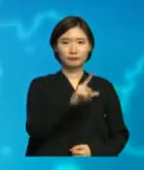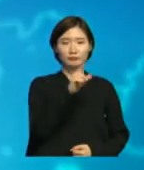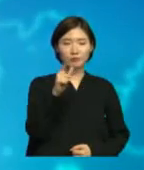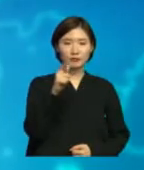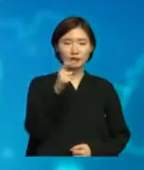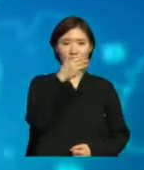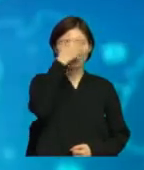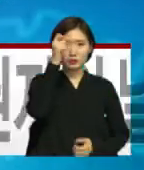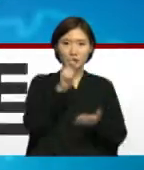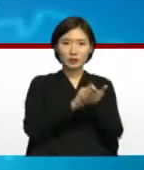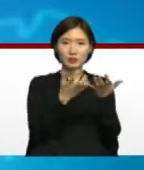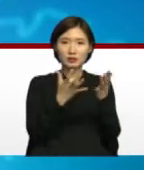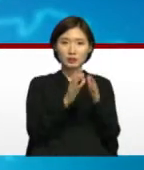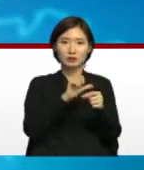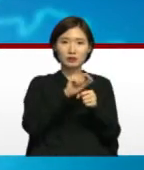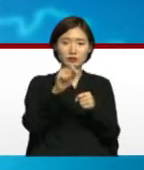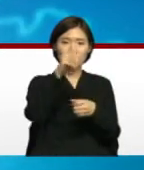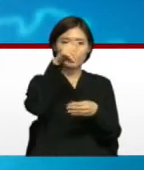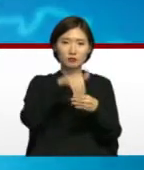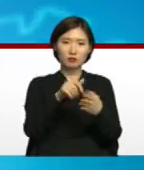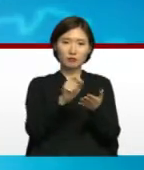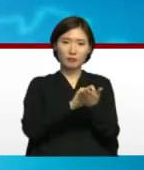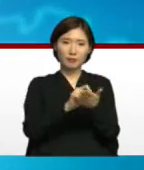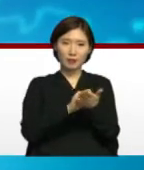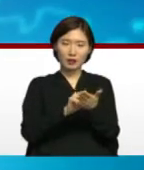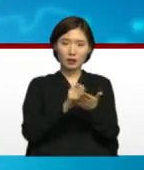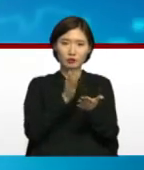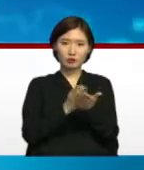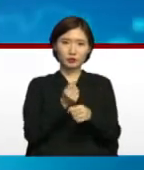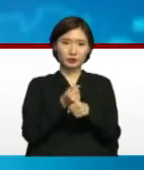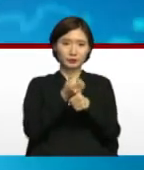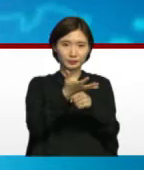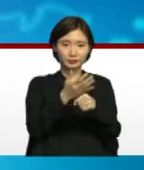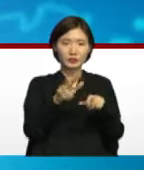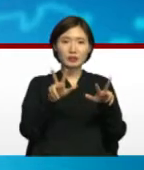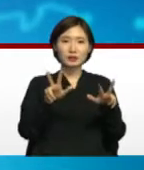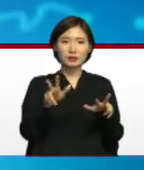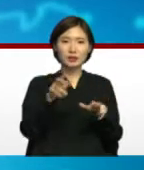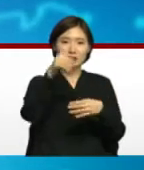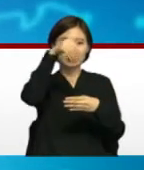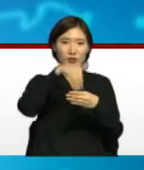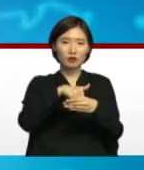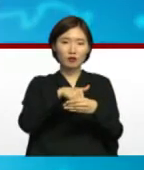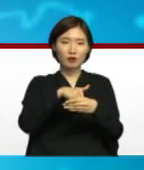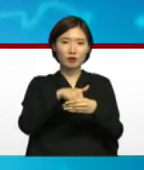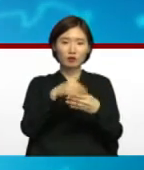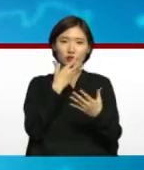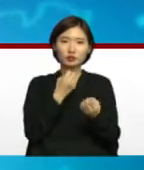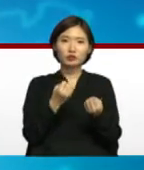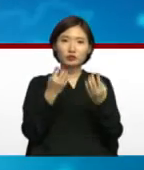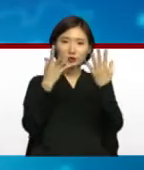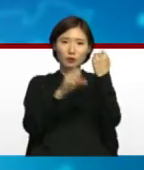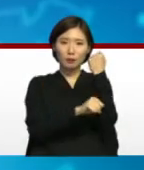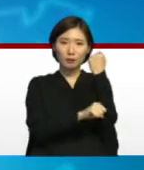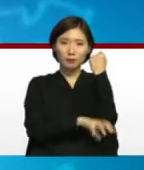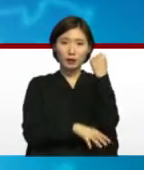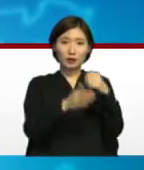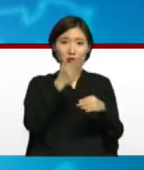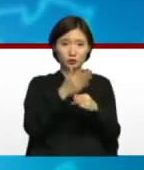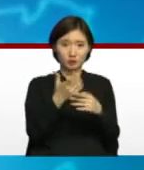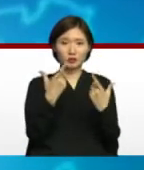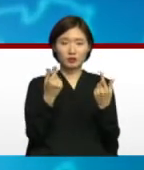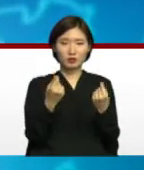딜라이브 청년 기자단의 지방선거 관련 리포트 전해드립니다. 이제는 선거가 하나의 축제로 자리 잡고 있는 것